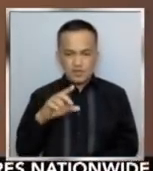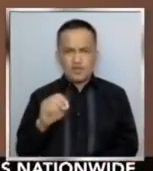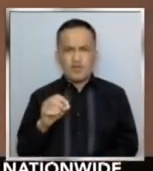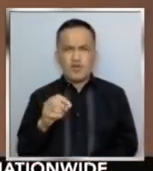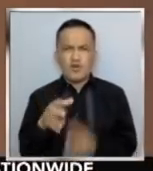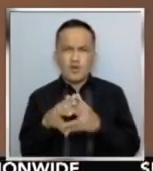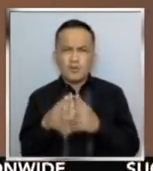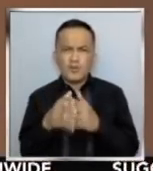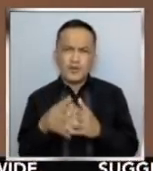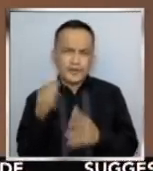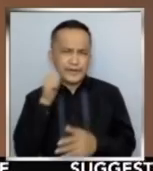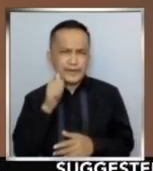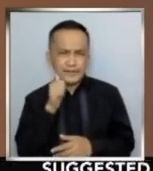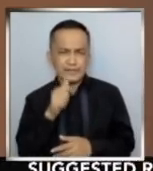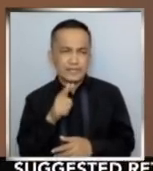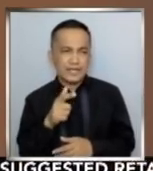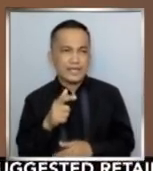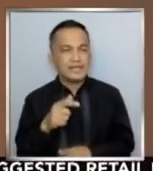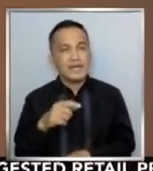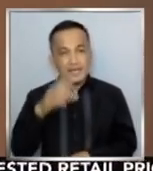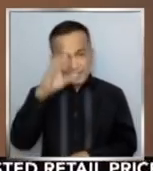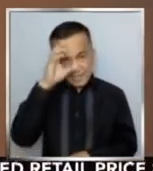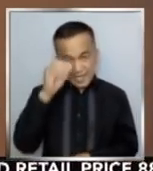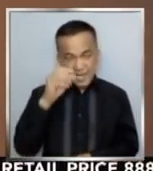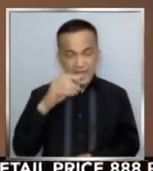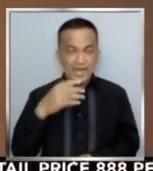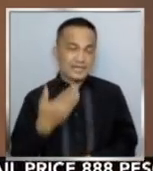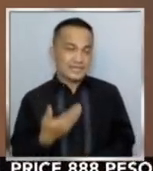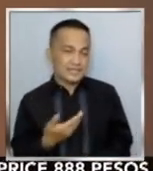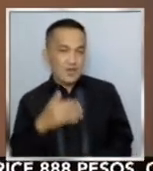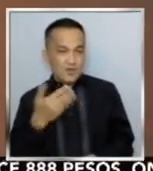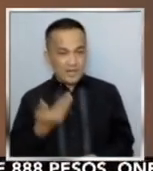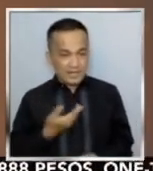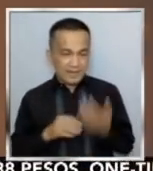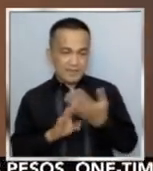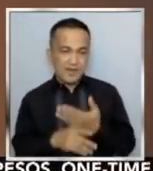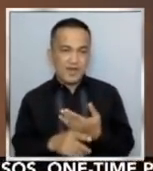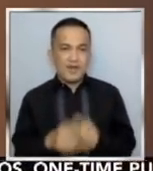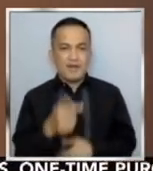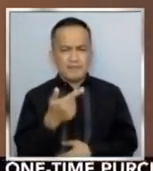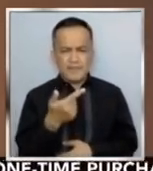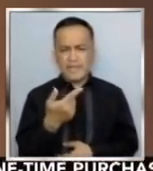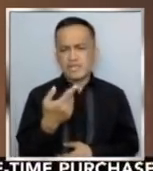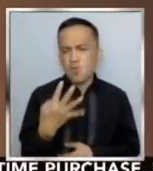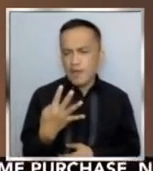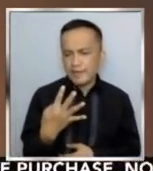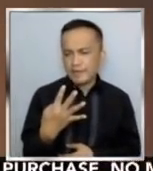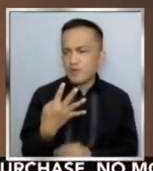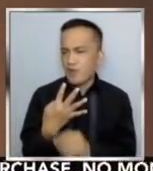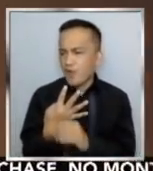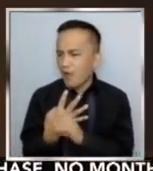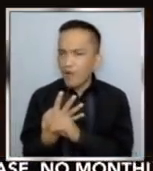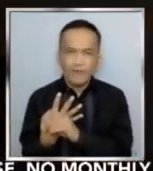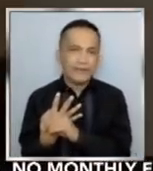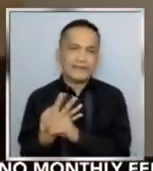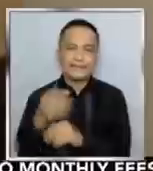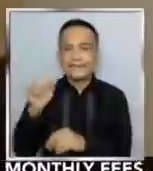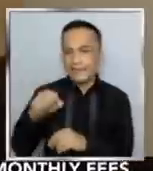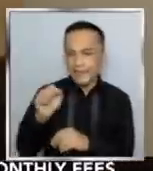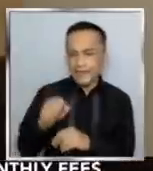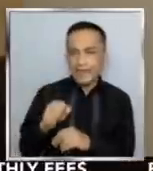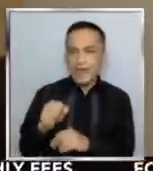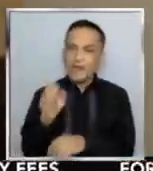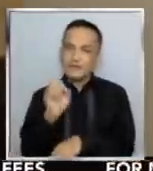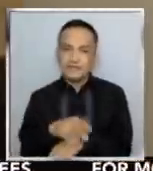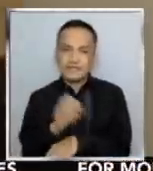guys, and welcome back mga Kapuso. Bente, Quatro, Oras, yeah. So I have chika kasi.